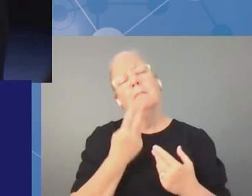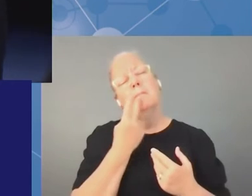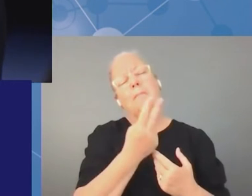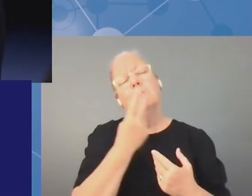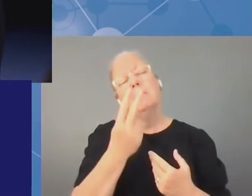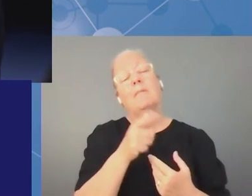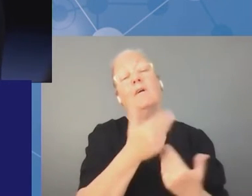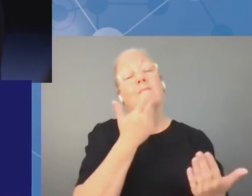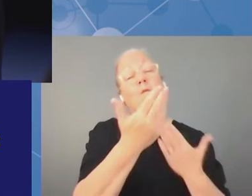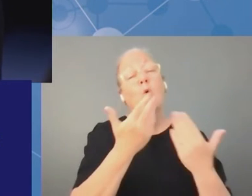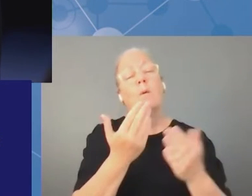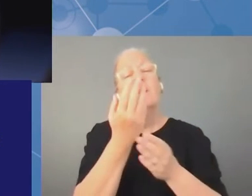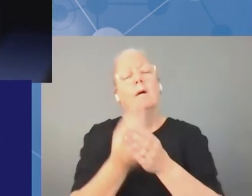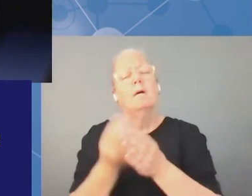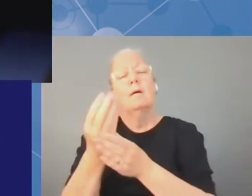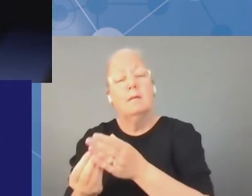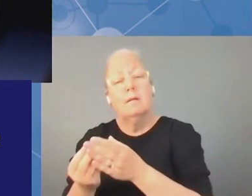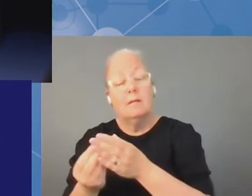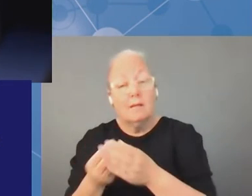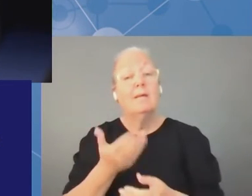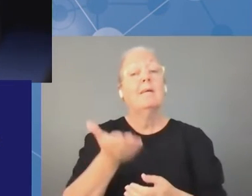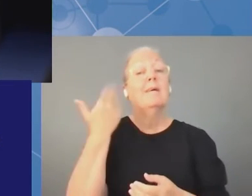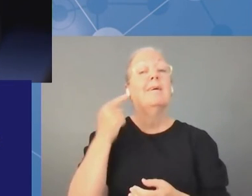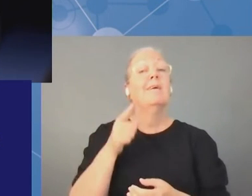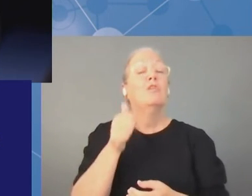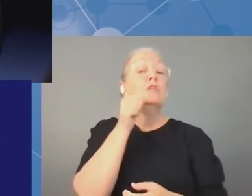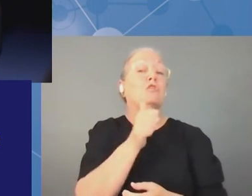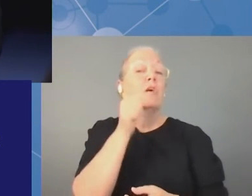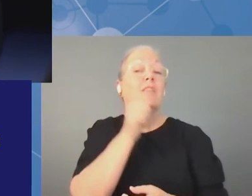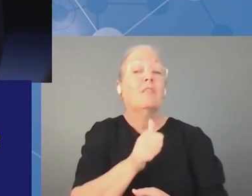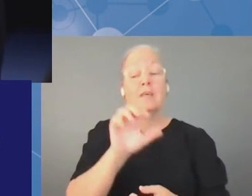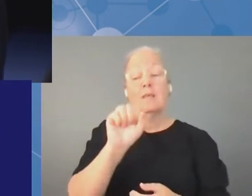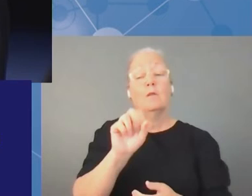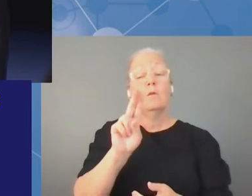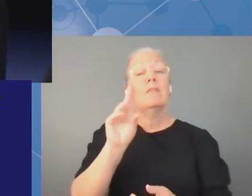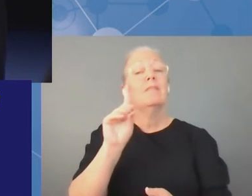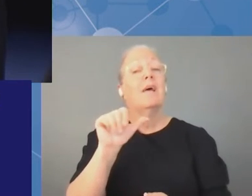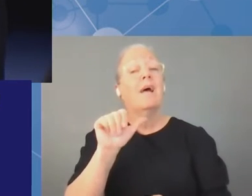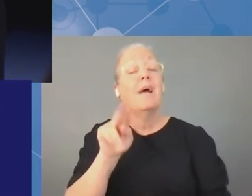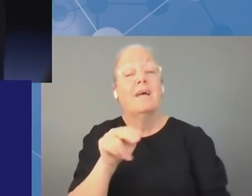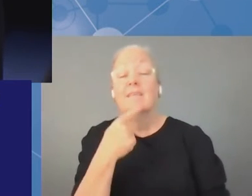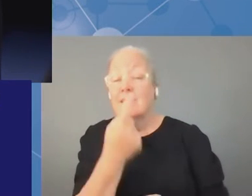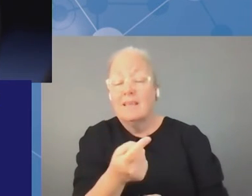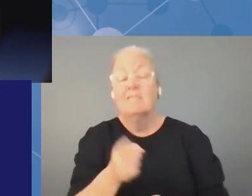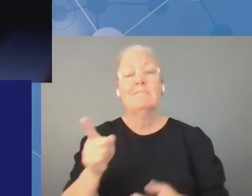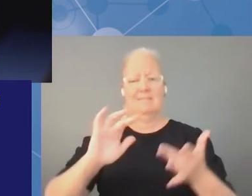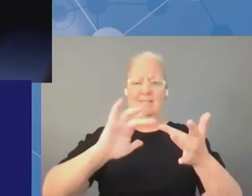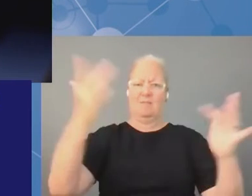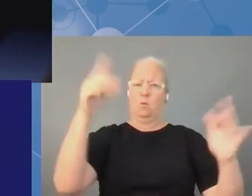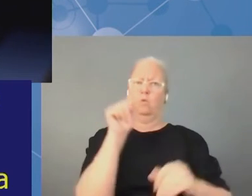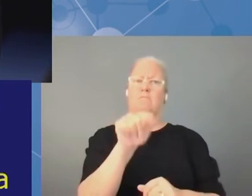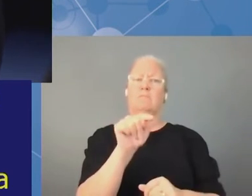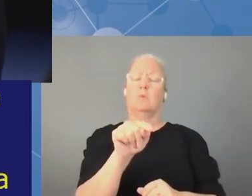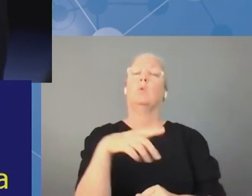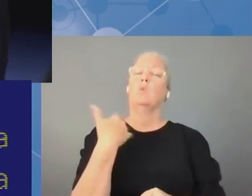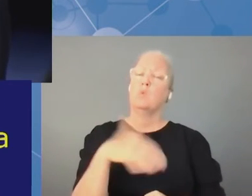сестра из Судана. Интернет — это рамки для молодежи главным образом. И вот в таких условиях надо просто подумать о всех